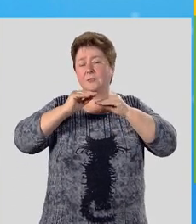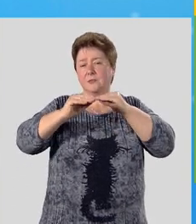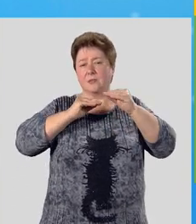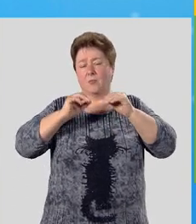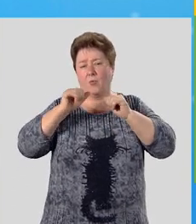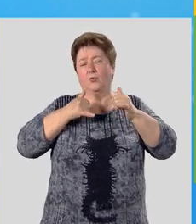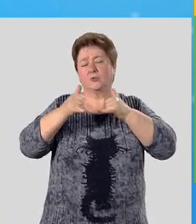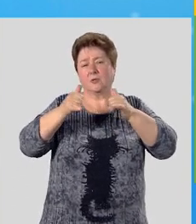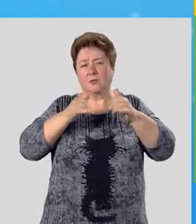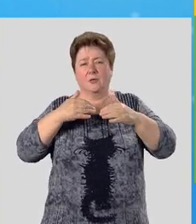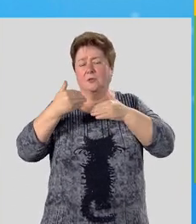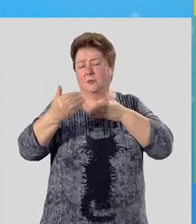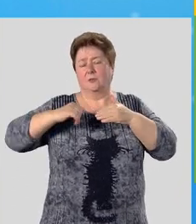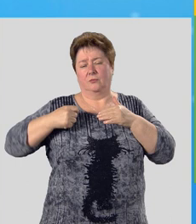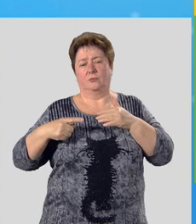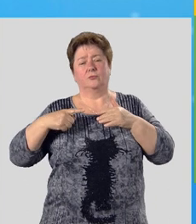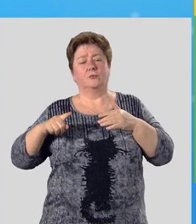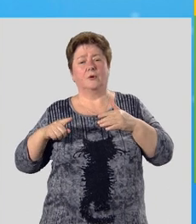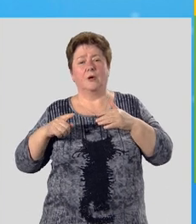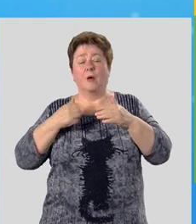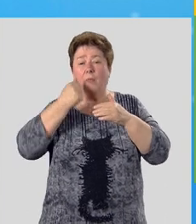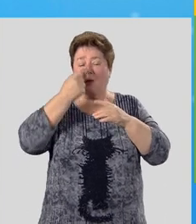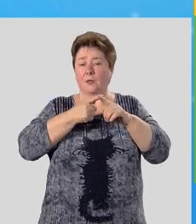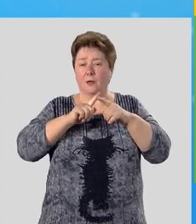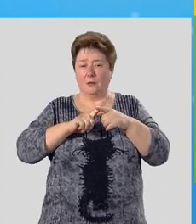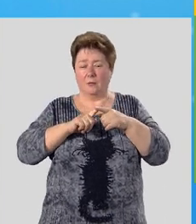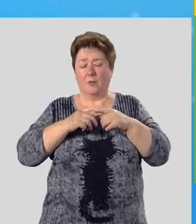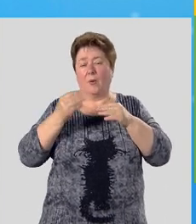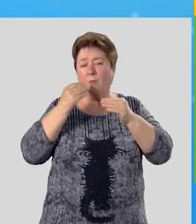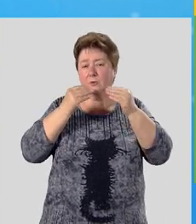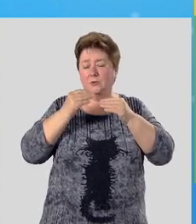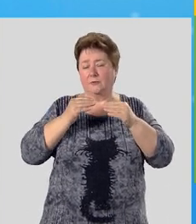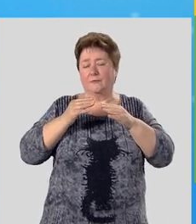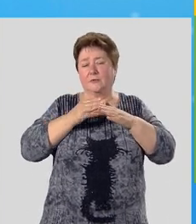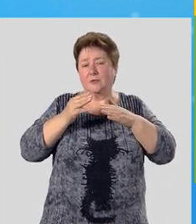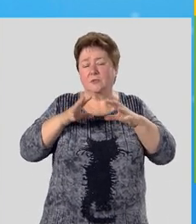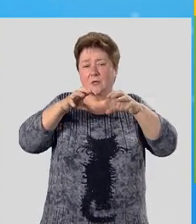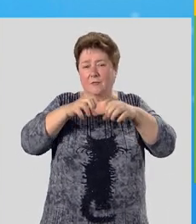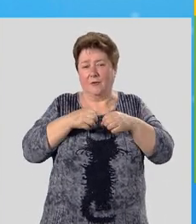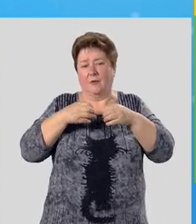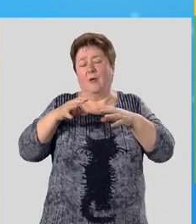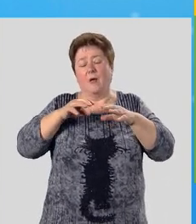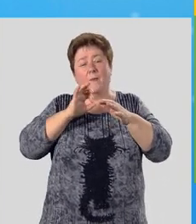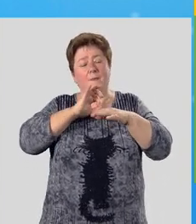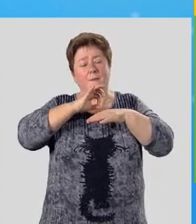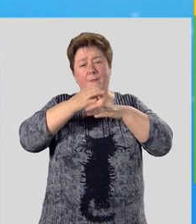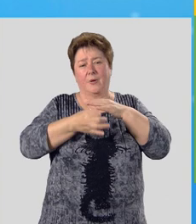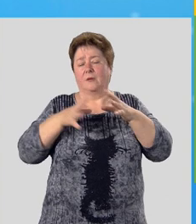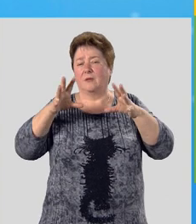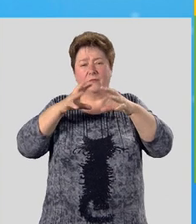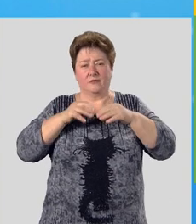свободно скользить относительно друг друга. Благодаря этому пищевые частицы захватываются мембраной